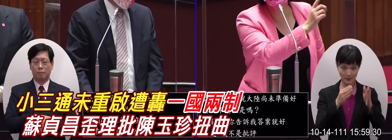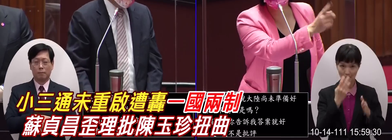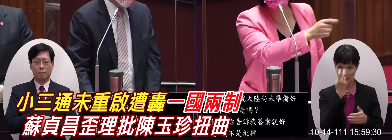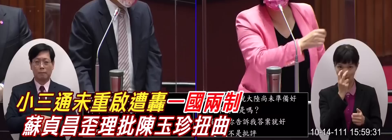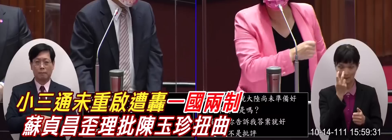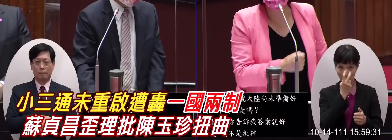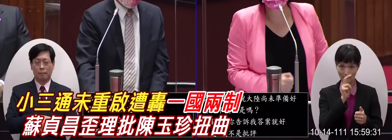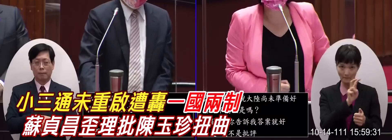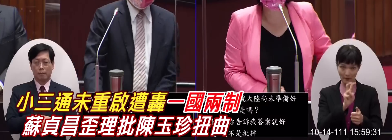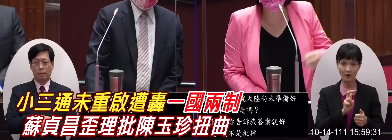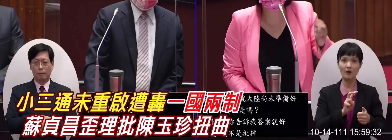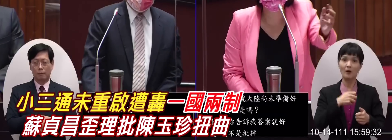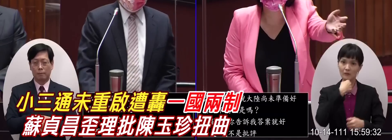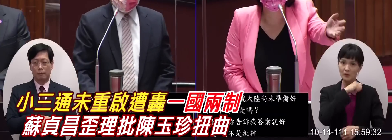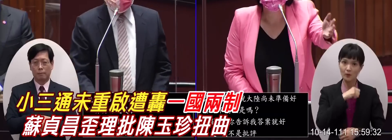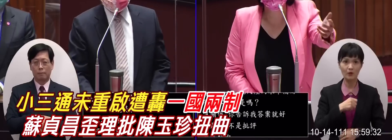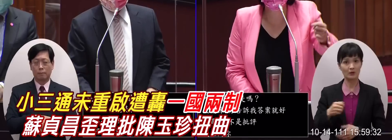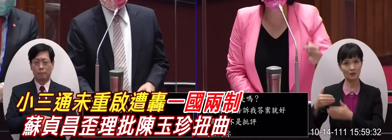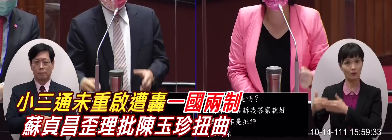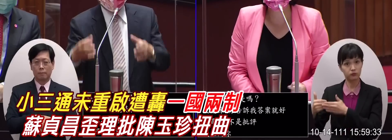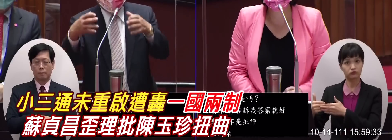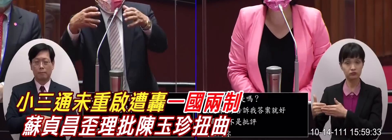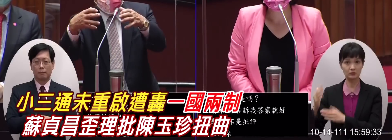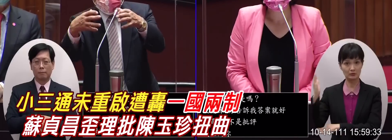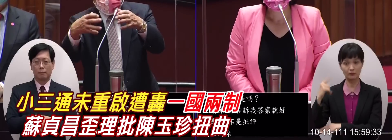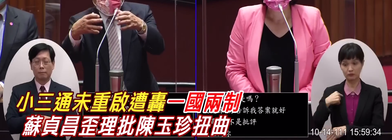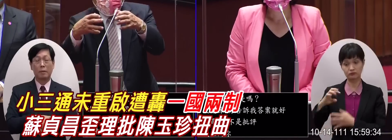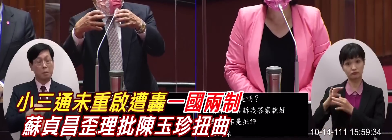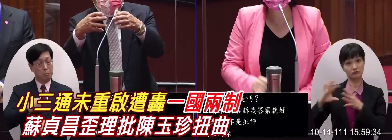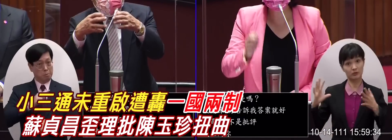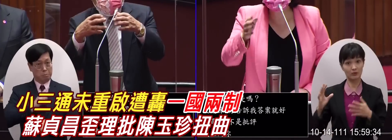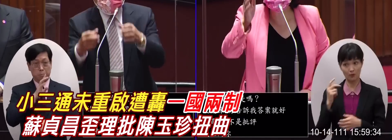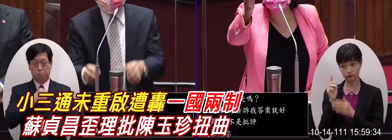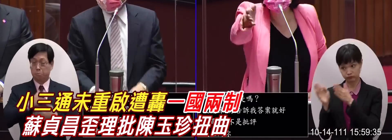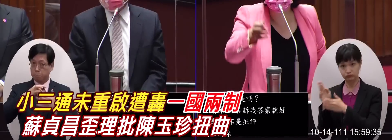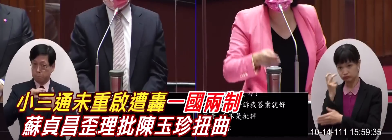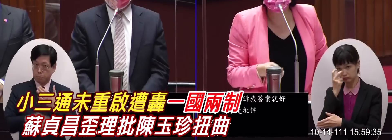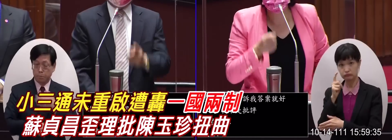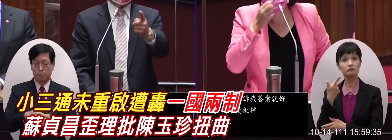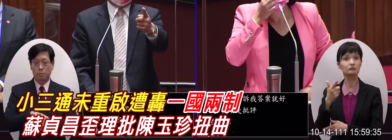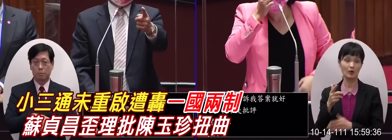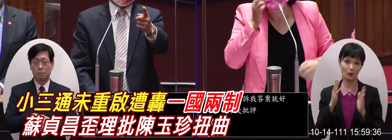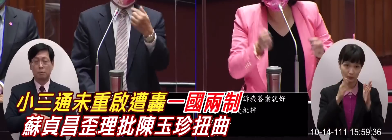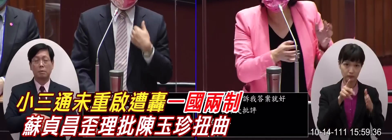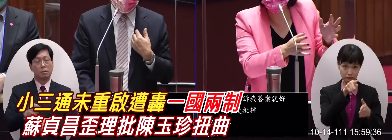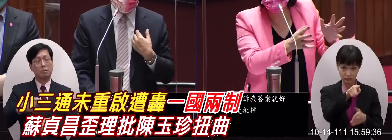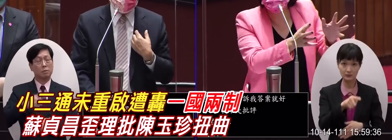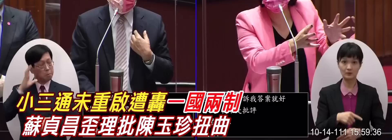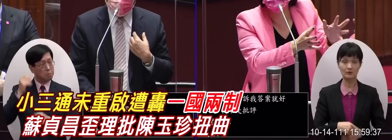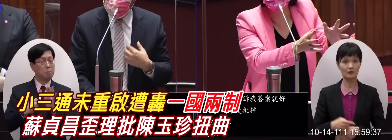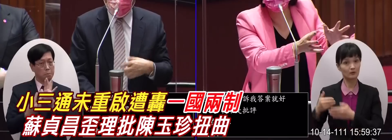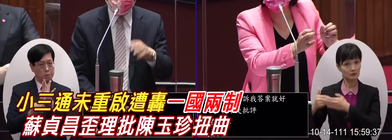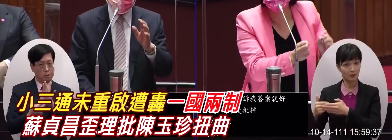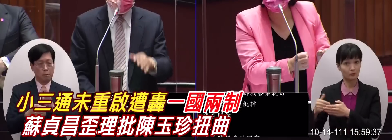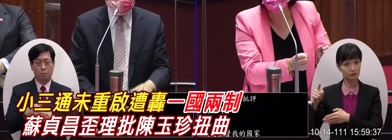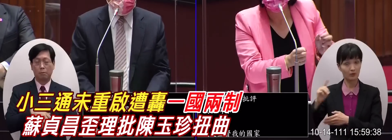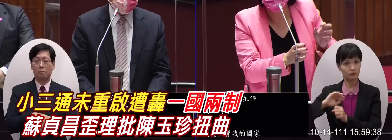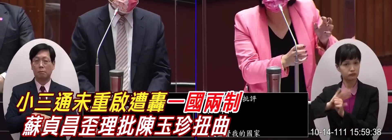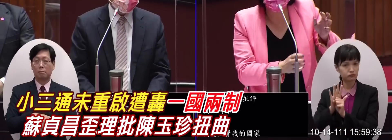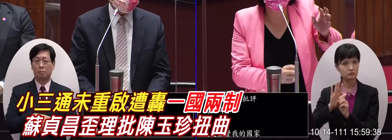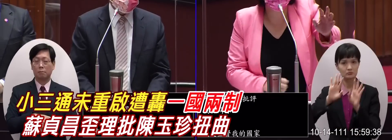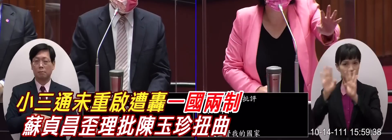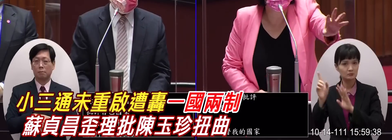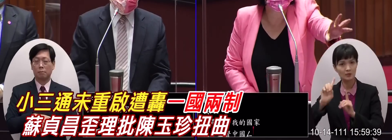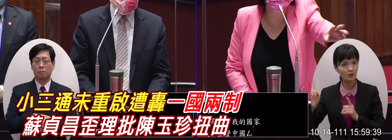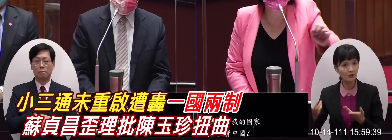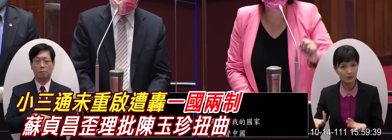去监督中国共产党，他那个政府跟我没有关系啊。 我们这边的机制， 我能监督的是你啊。 那你听我。 大陆的疫情怎么样？大